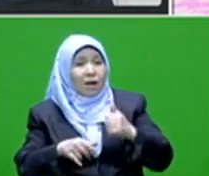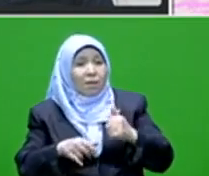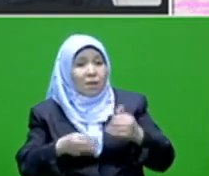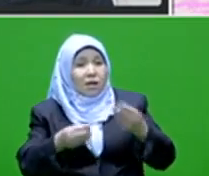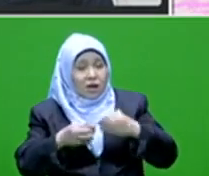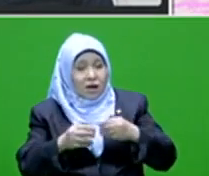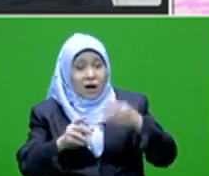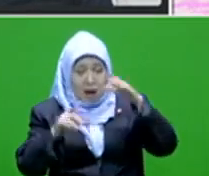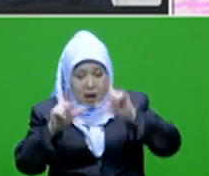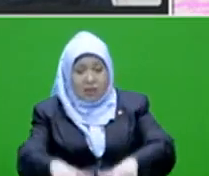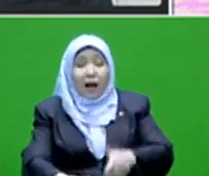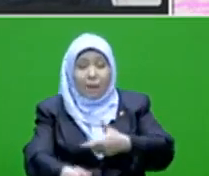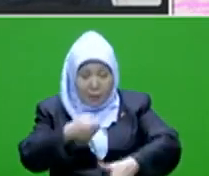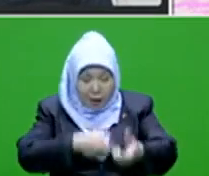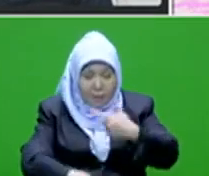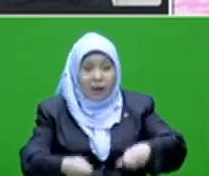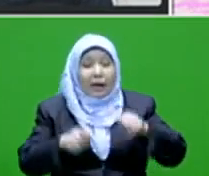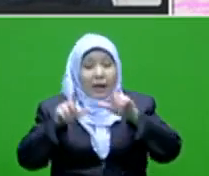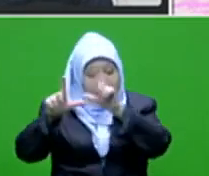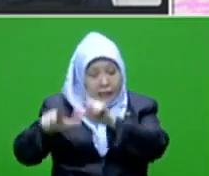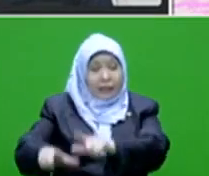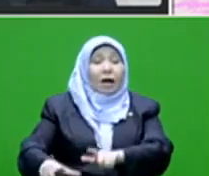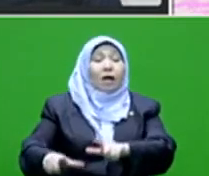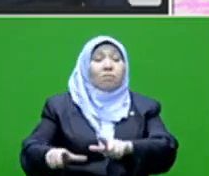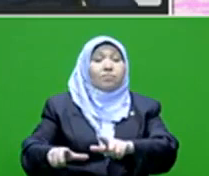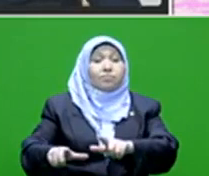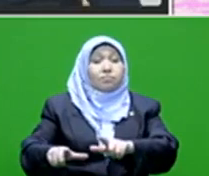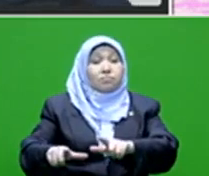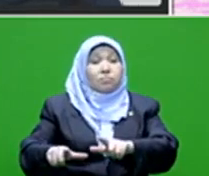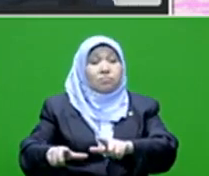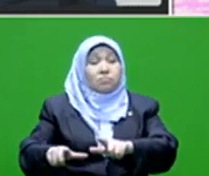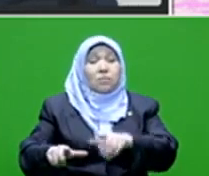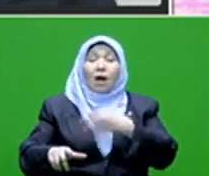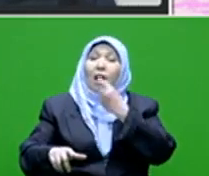hang kena tauk dalam pergi, bagi hang kena